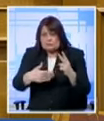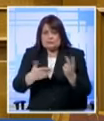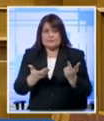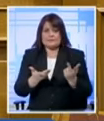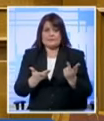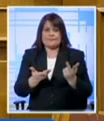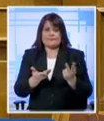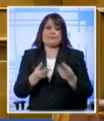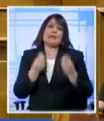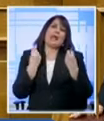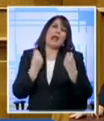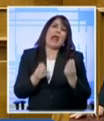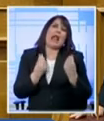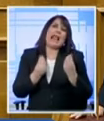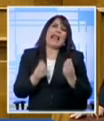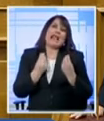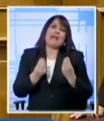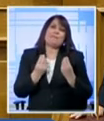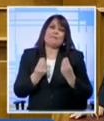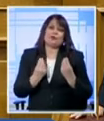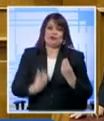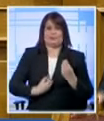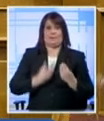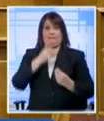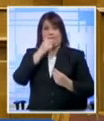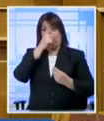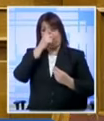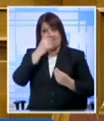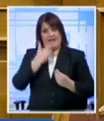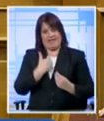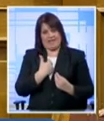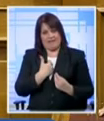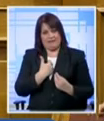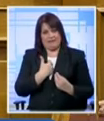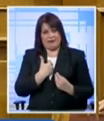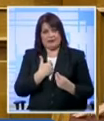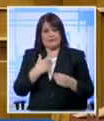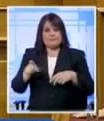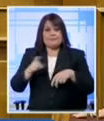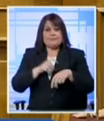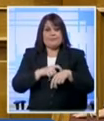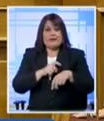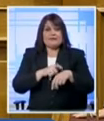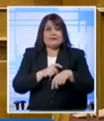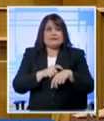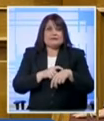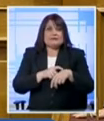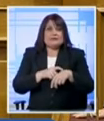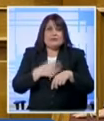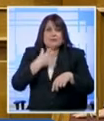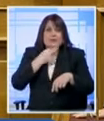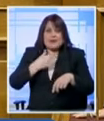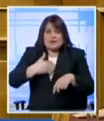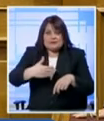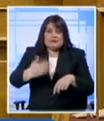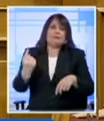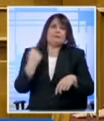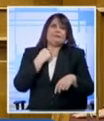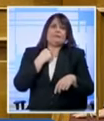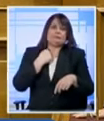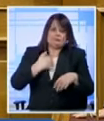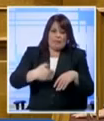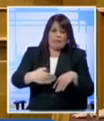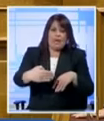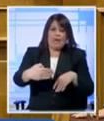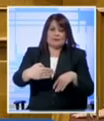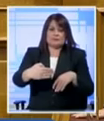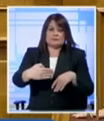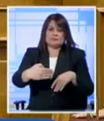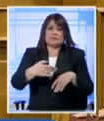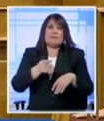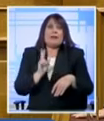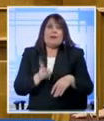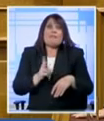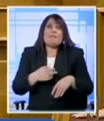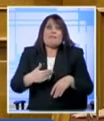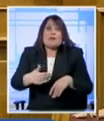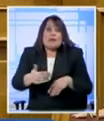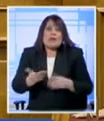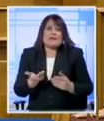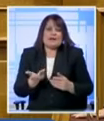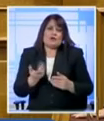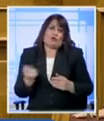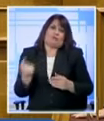οποία μπορούσαμε να είμαστε περήφανοι, σήμερα πλέον απειλούνται. Και απειλούνται ευθέως, κυρίες και κύριοι